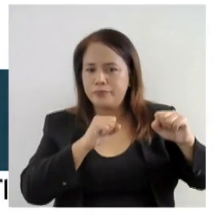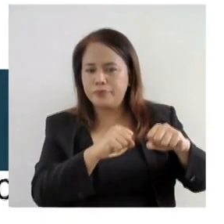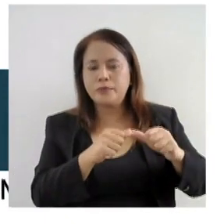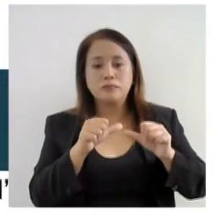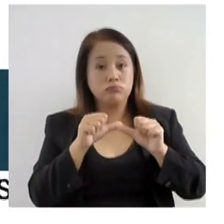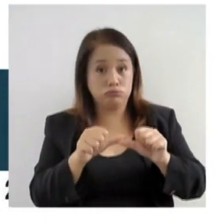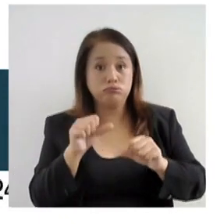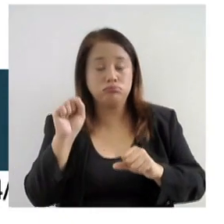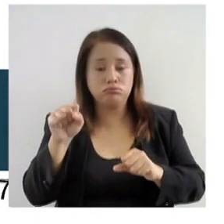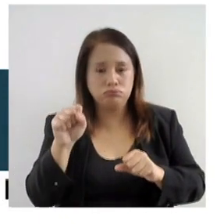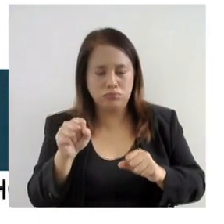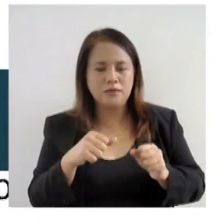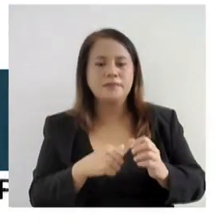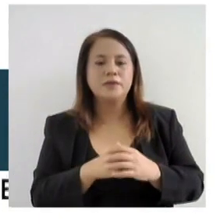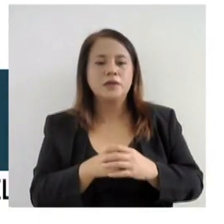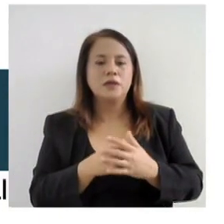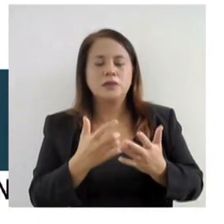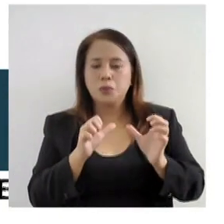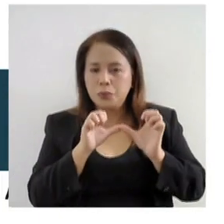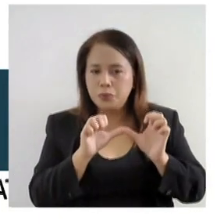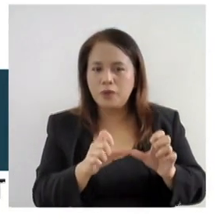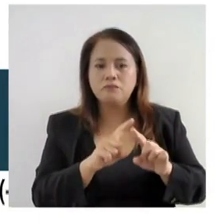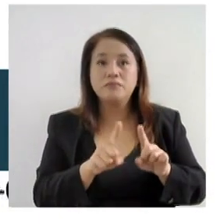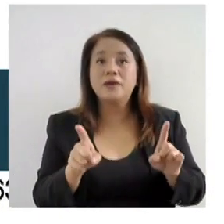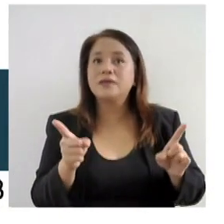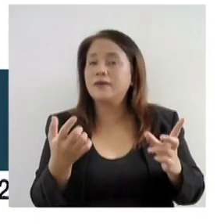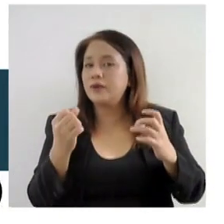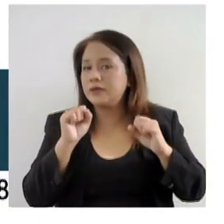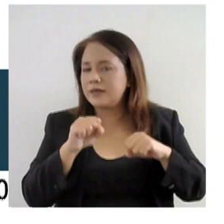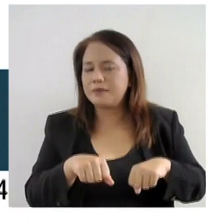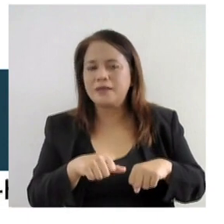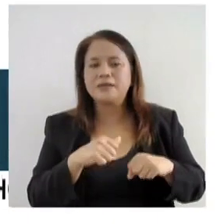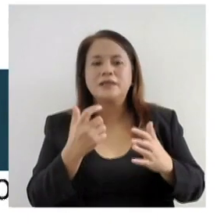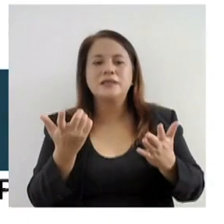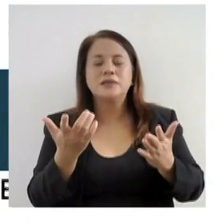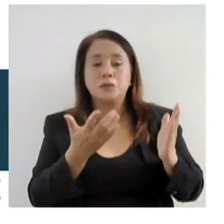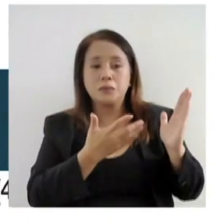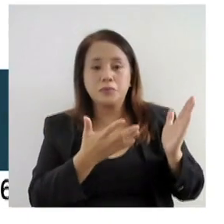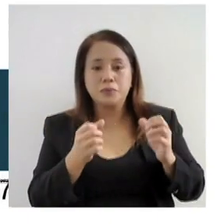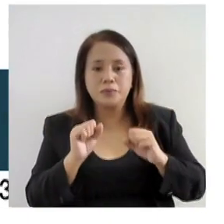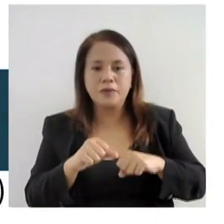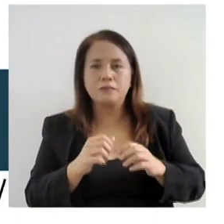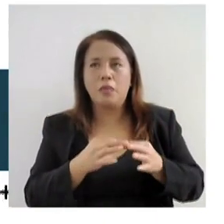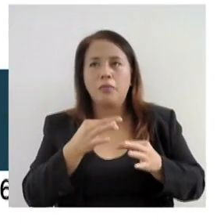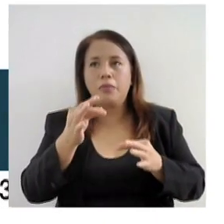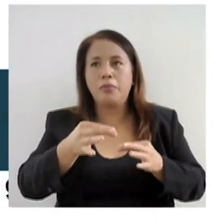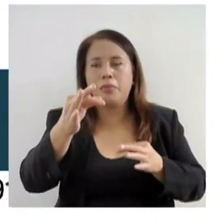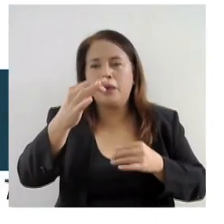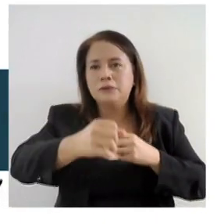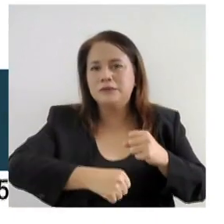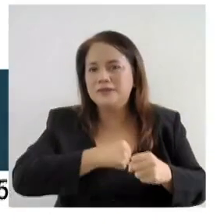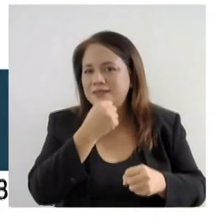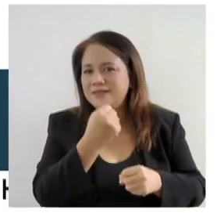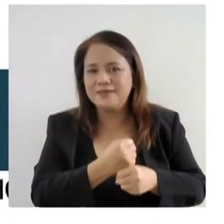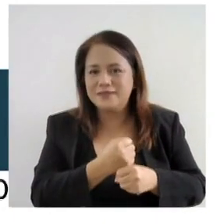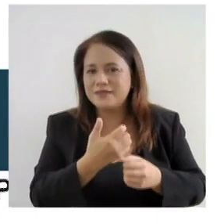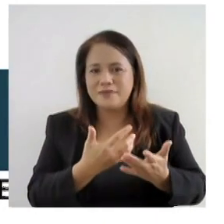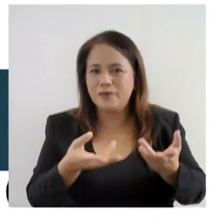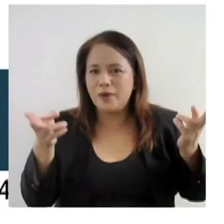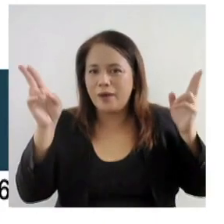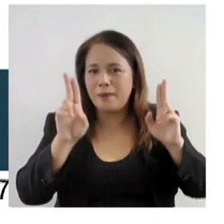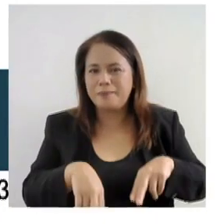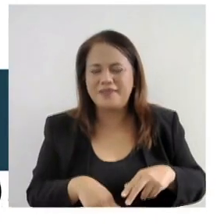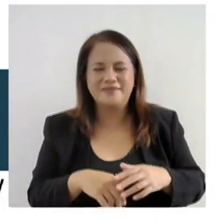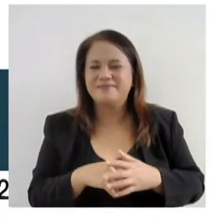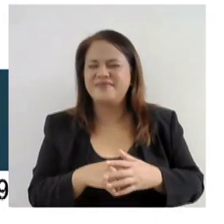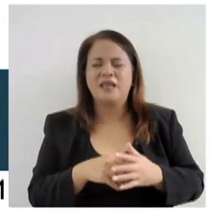talaga, natutuloy, pero may mga agreements at kalakhan ng agreements, it will take years bago mangyari. It's a lame